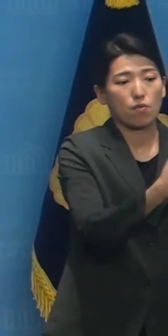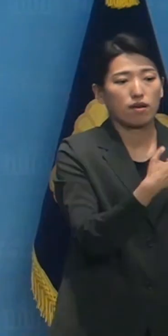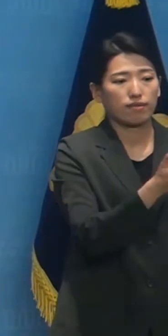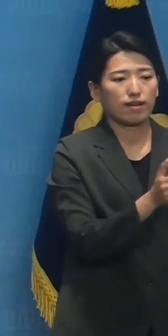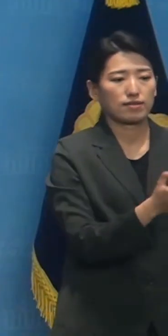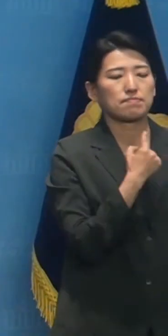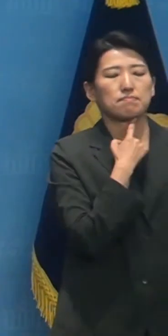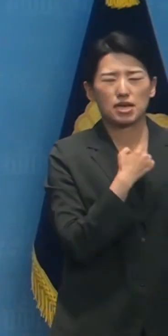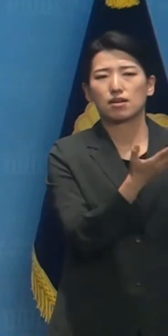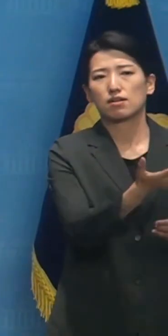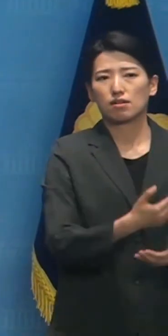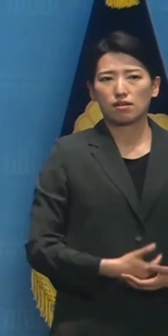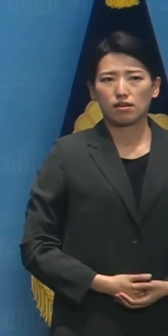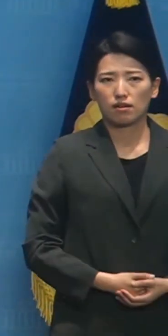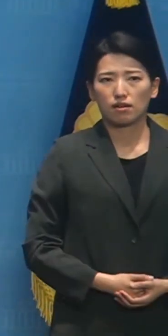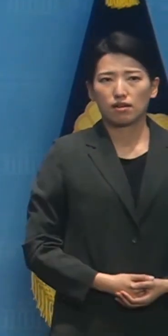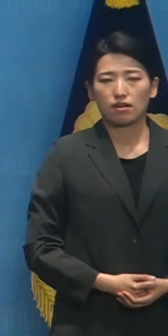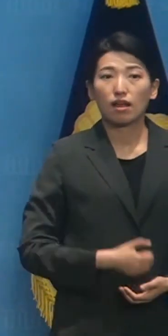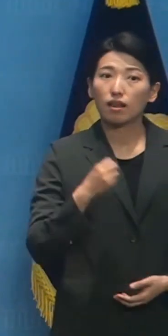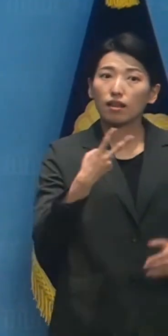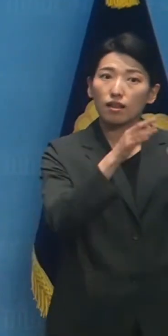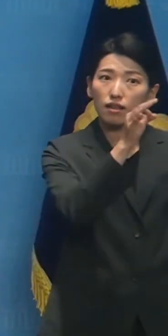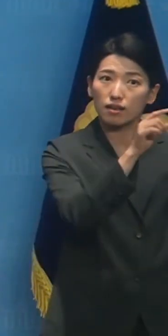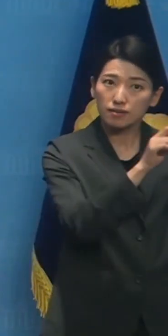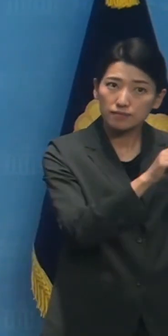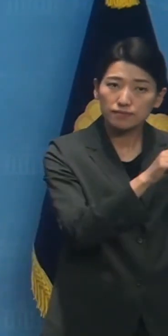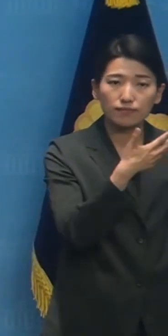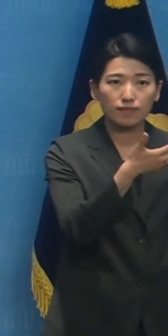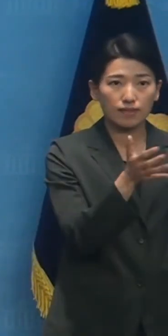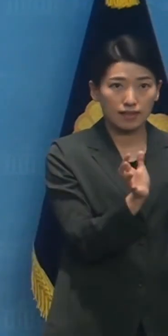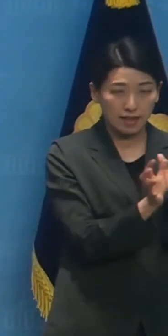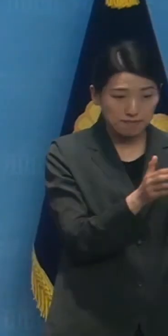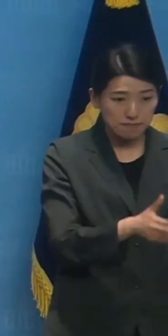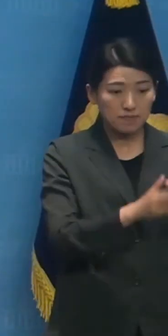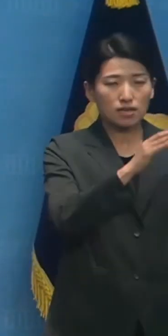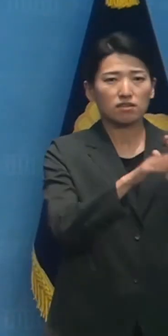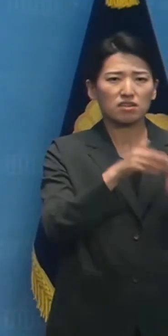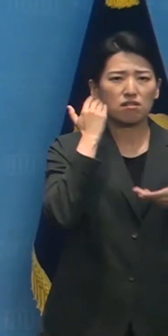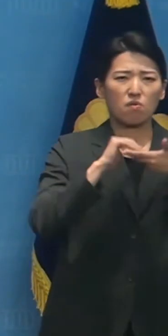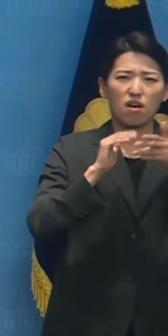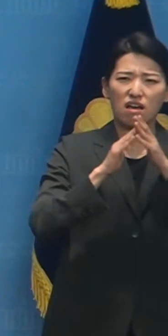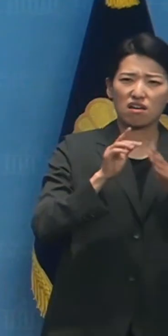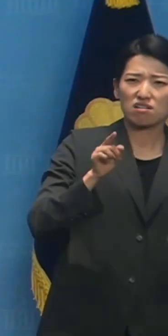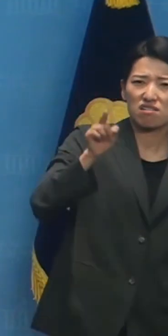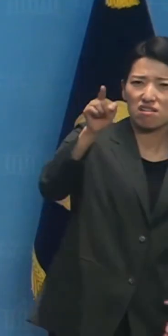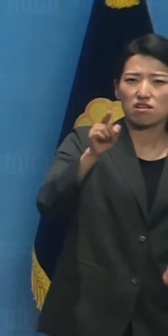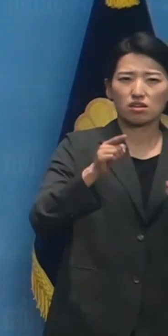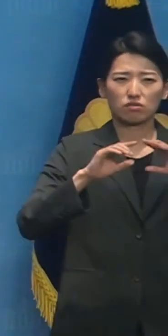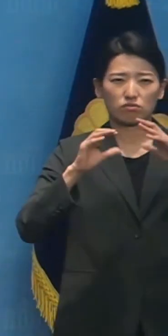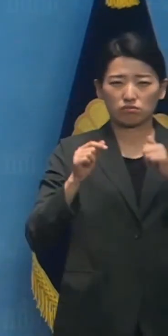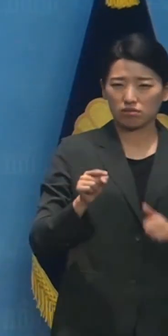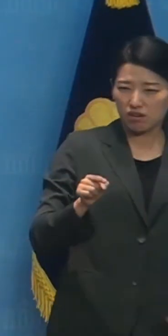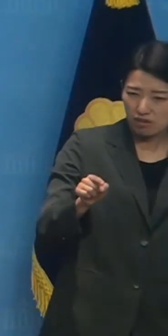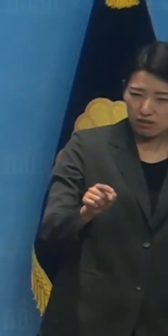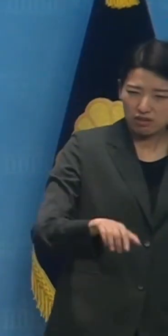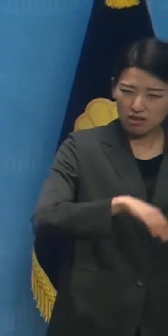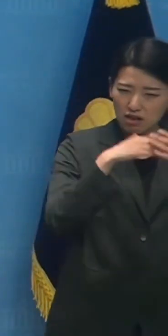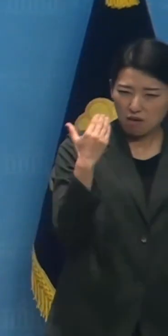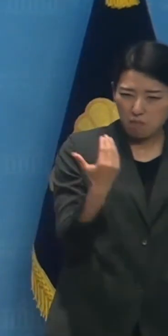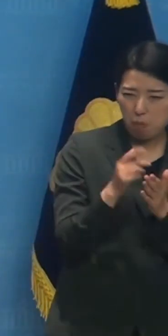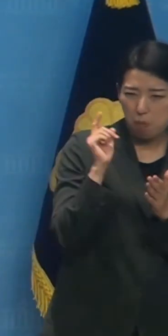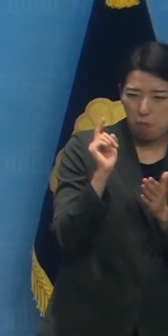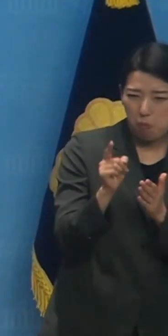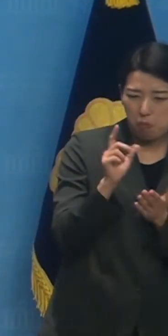했습니다. 당시 김 후보는 창당대회에서 청와대, 국회, 대법원이